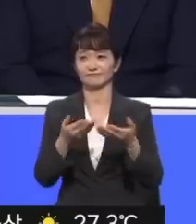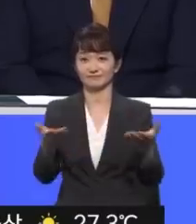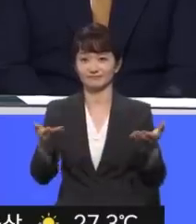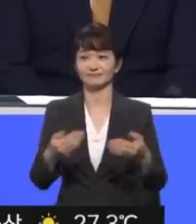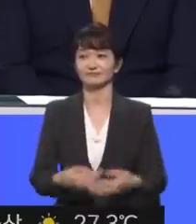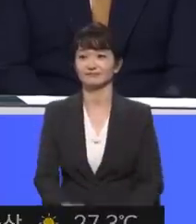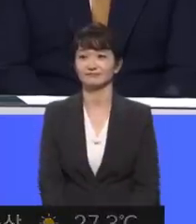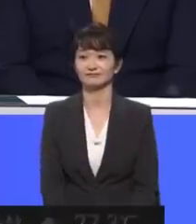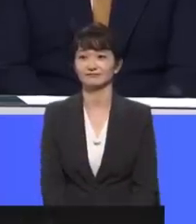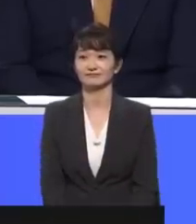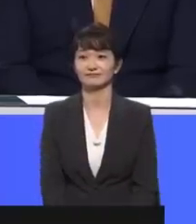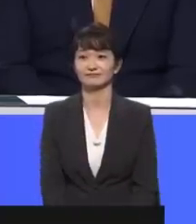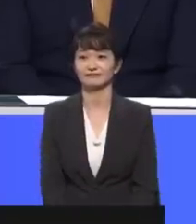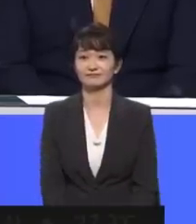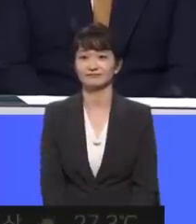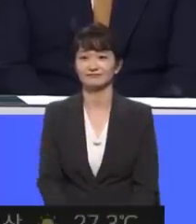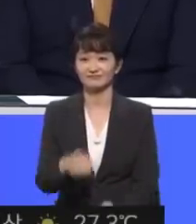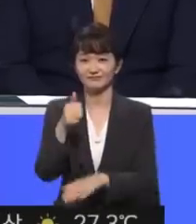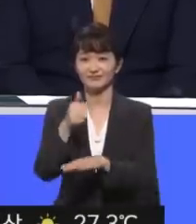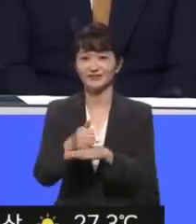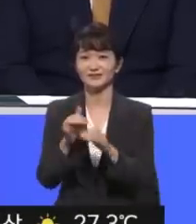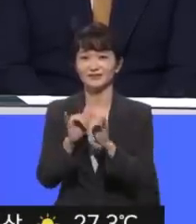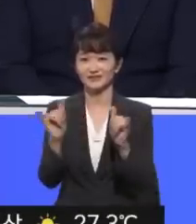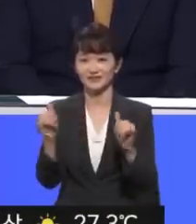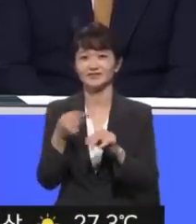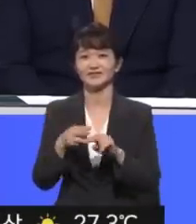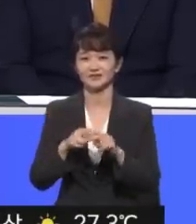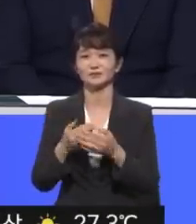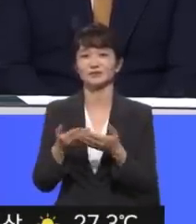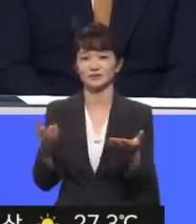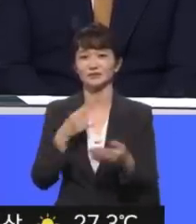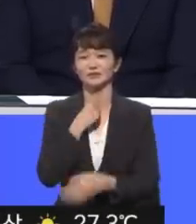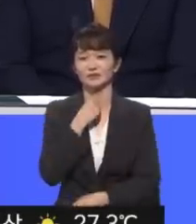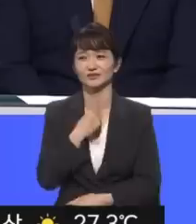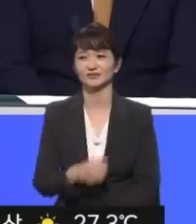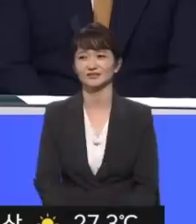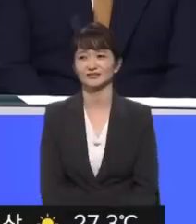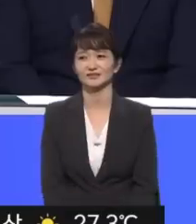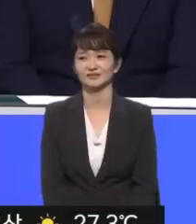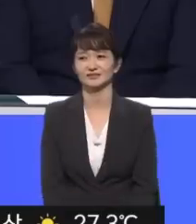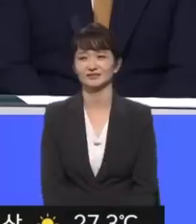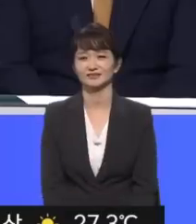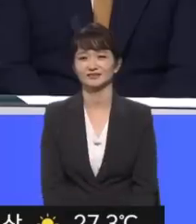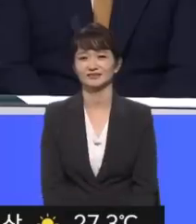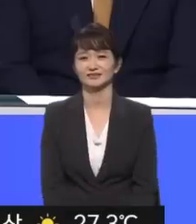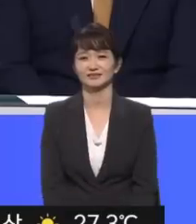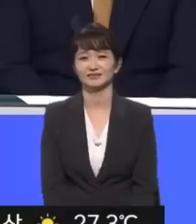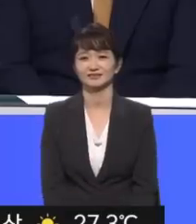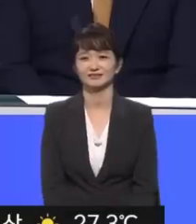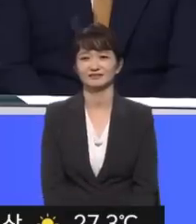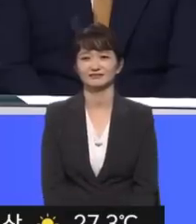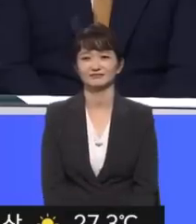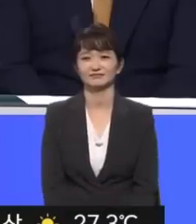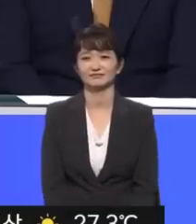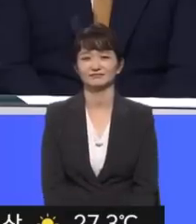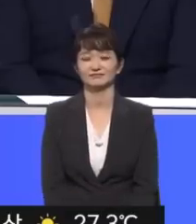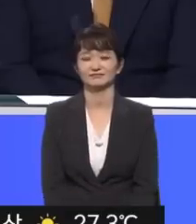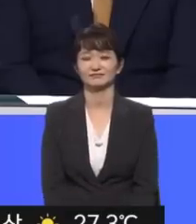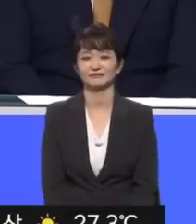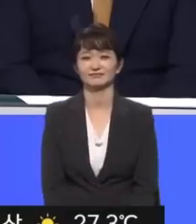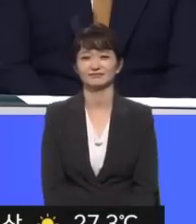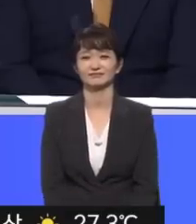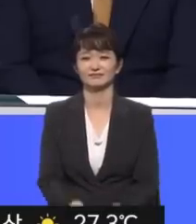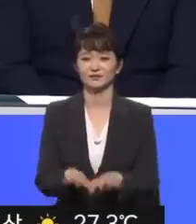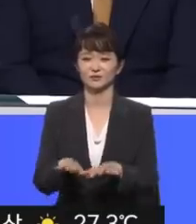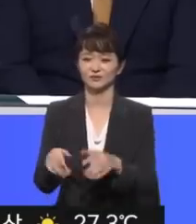엎드려서 왜 마지막에 유유 셀 배터리 고작 이에요 예 알겠습니다 점수가 그 캠핑을 넣은 우리의 꿈이 효과가 있어 라고 오늘 나와서